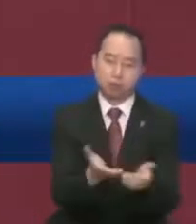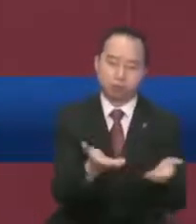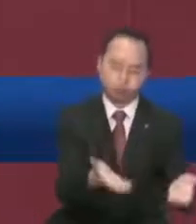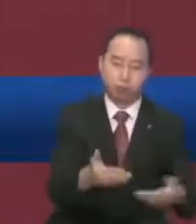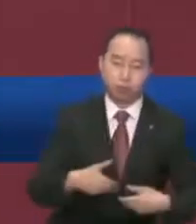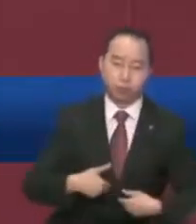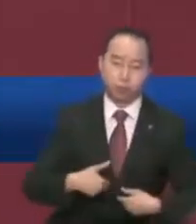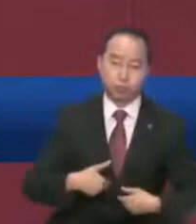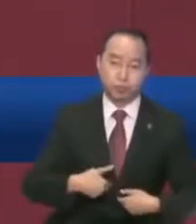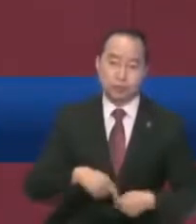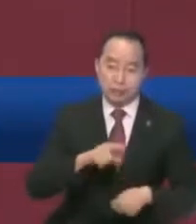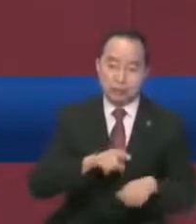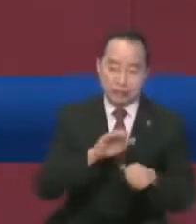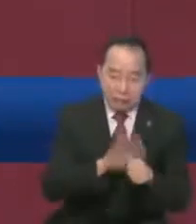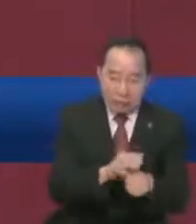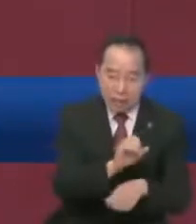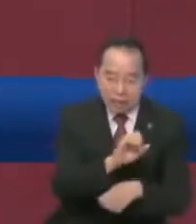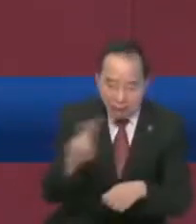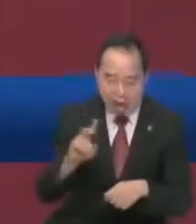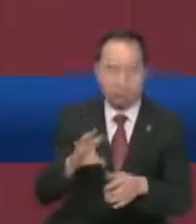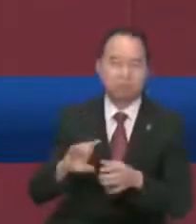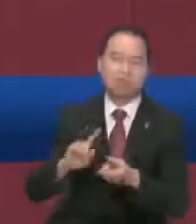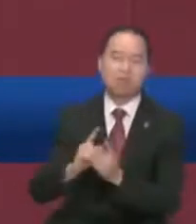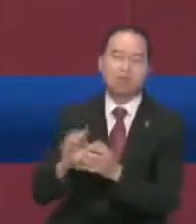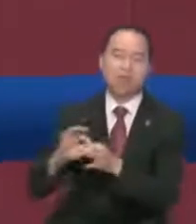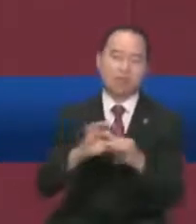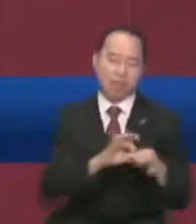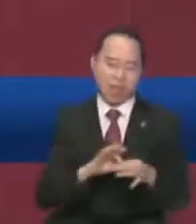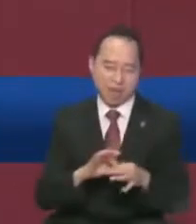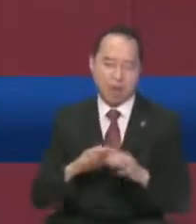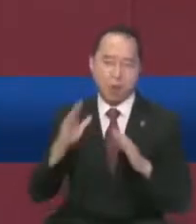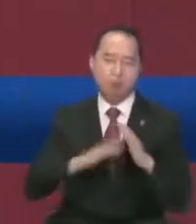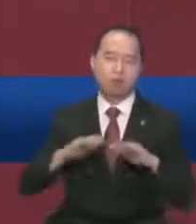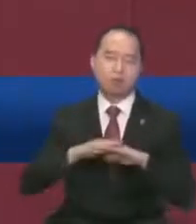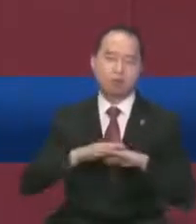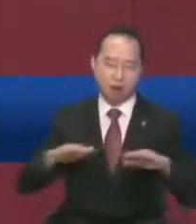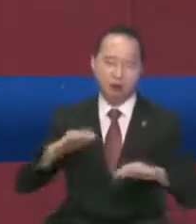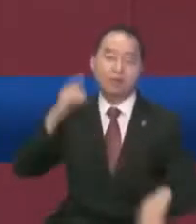그것이 연대이고 공정을 실현하는 길이라고 생각합니다.